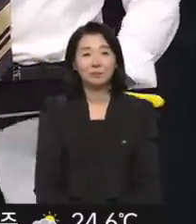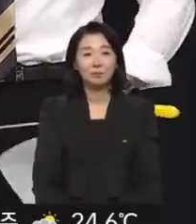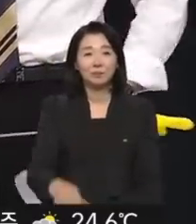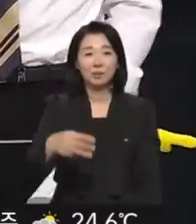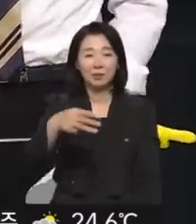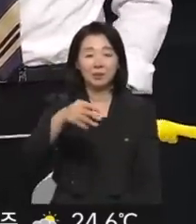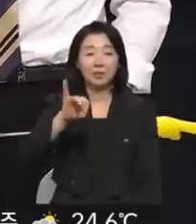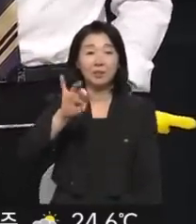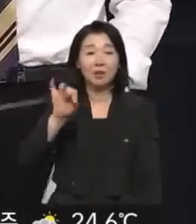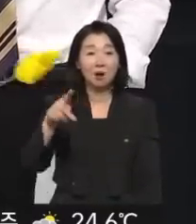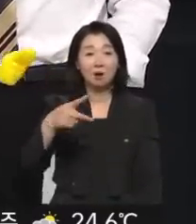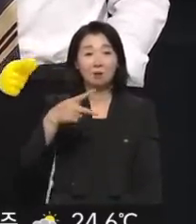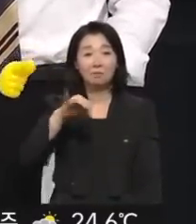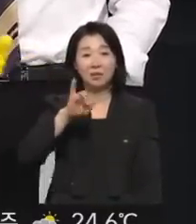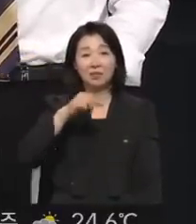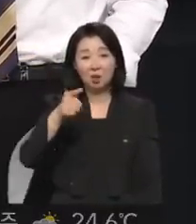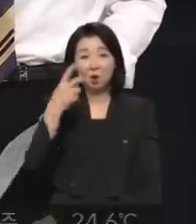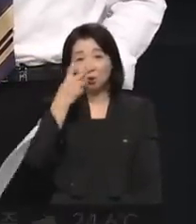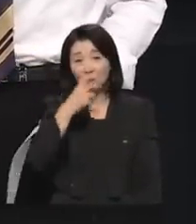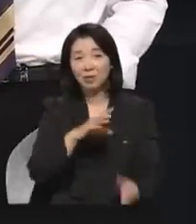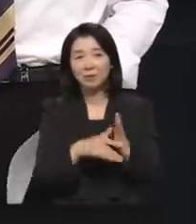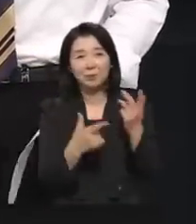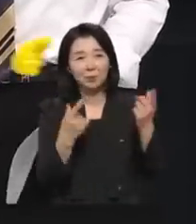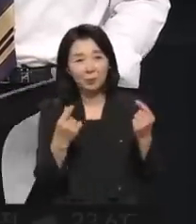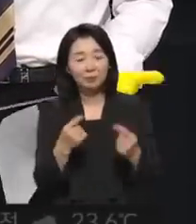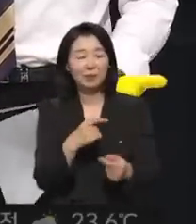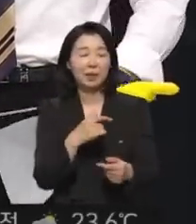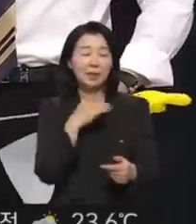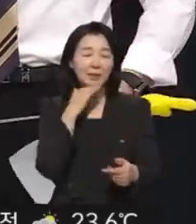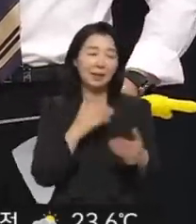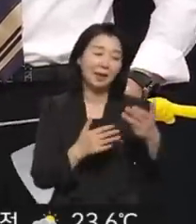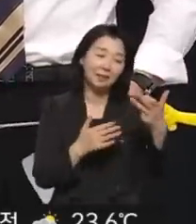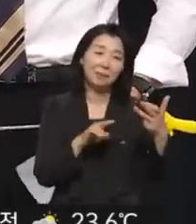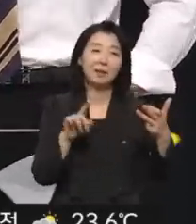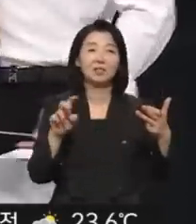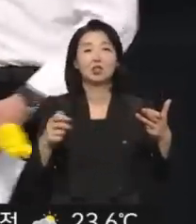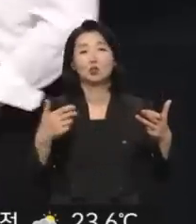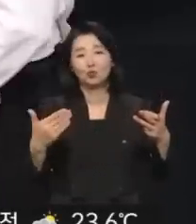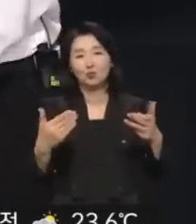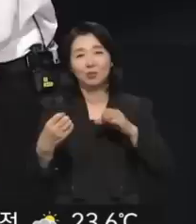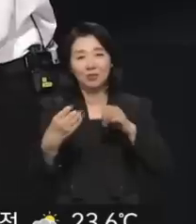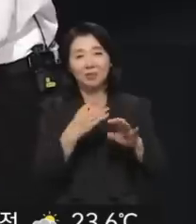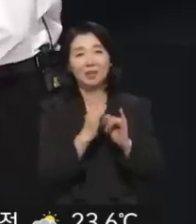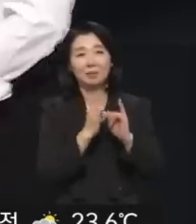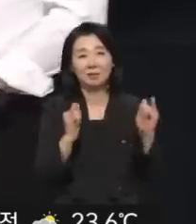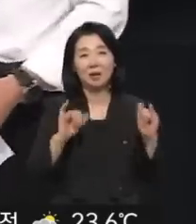비슷한 결과를 보였습니다. 18에서 29세 응답자들의 국민의힘 지지율은